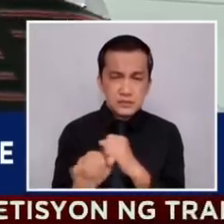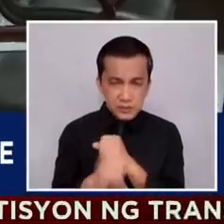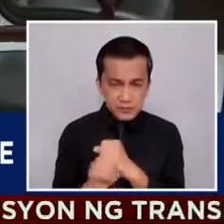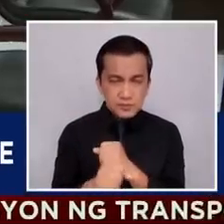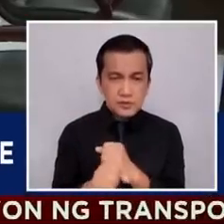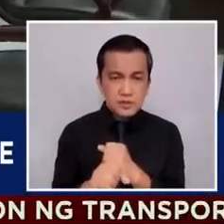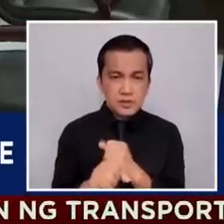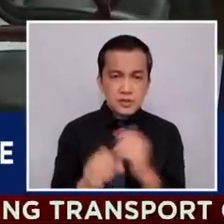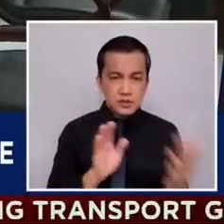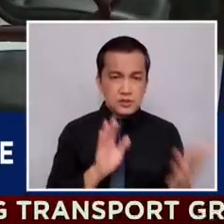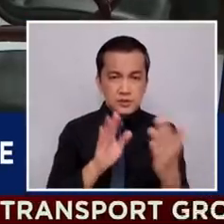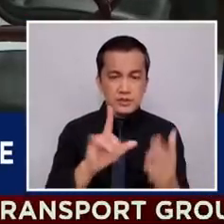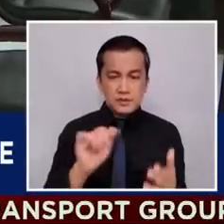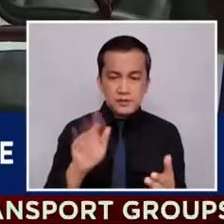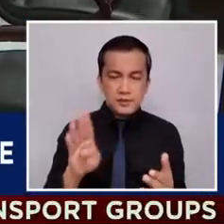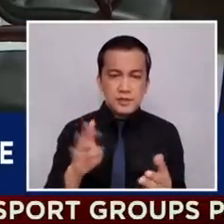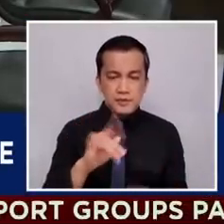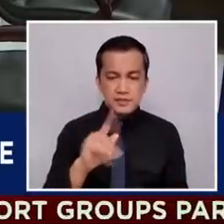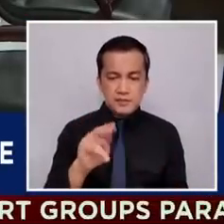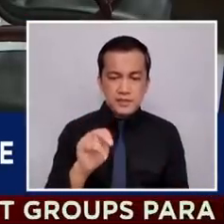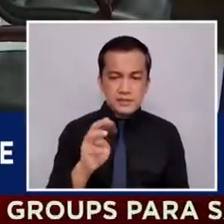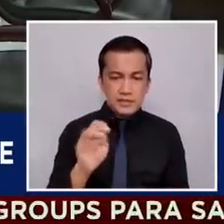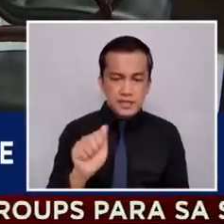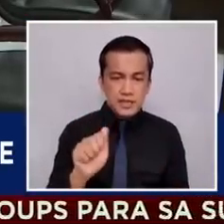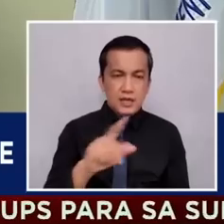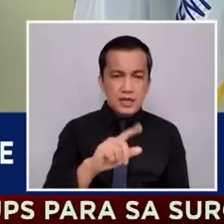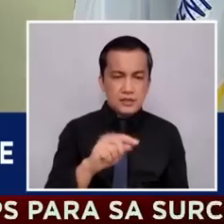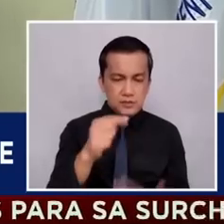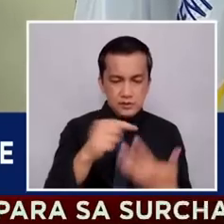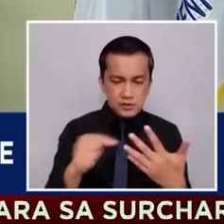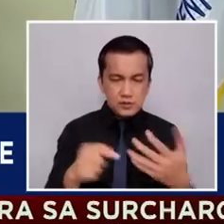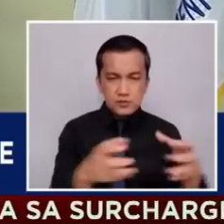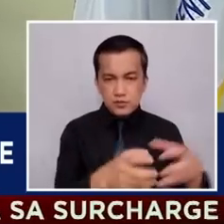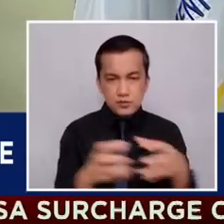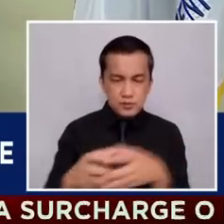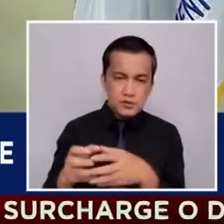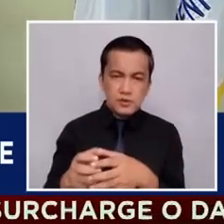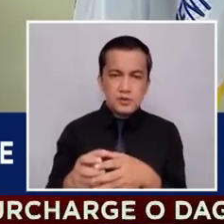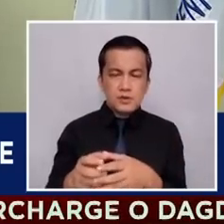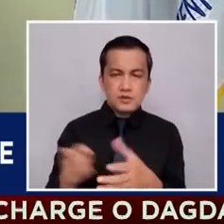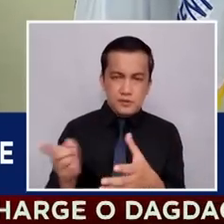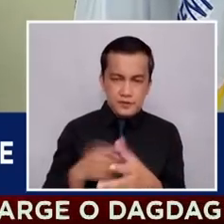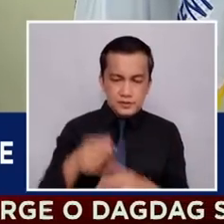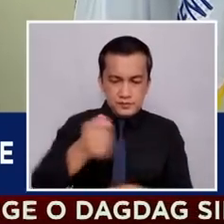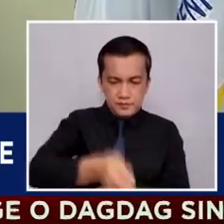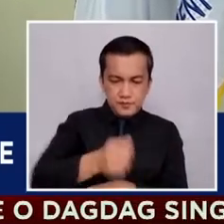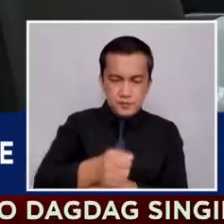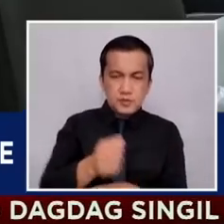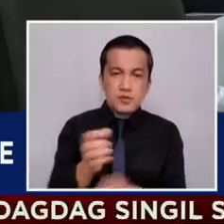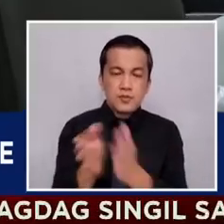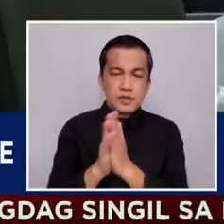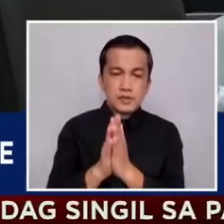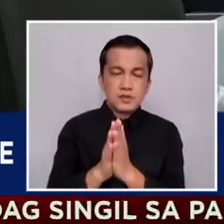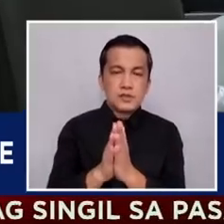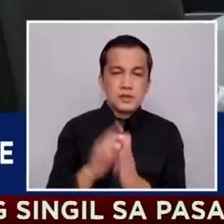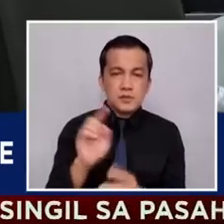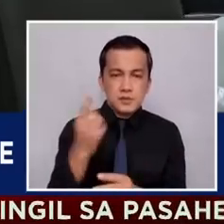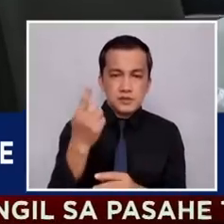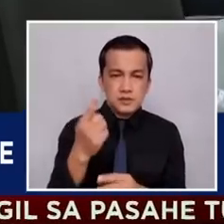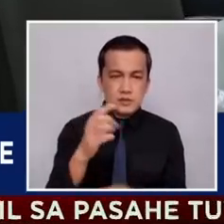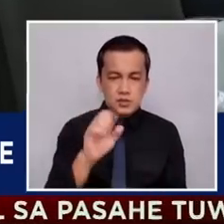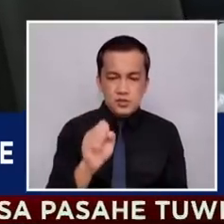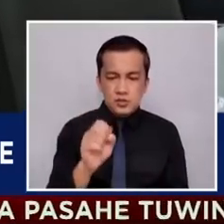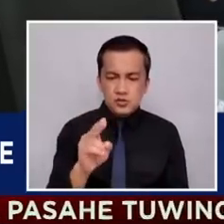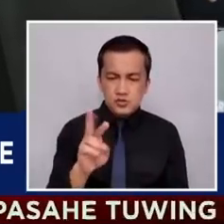pasang Mazda, Acto, AltoDAP para sa unang pagdinig ng petisyon. Humingi sila ng pisong surcharge